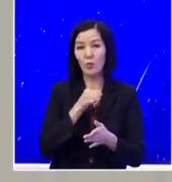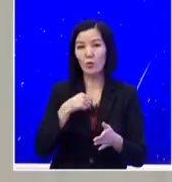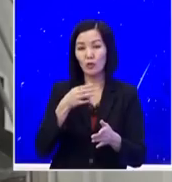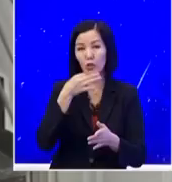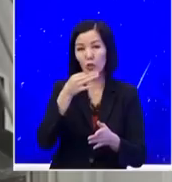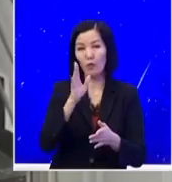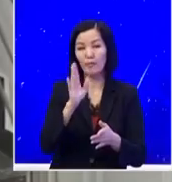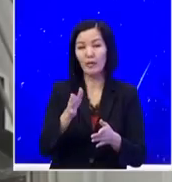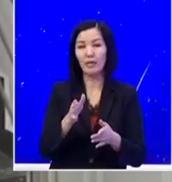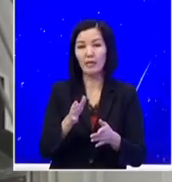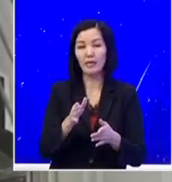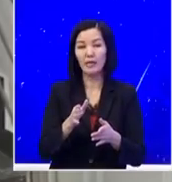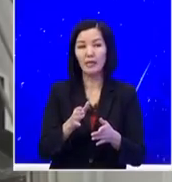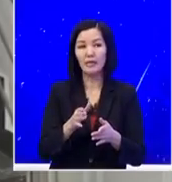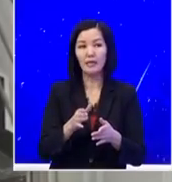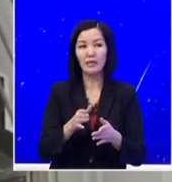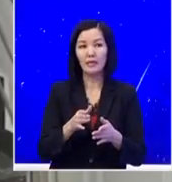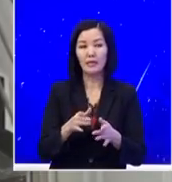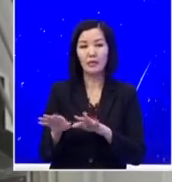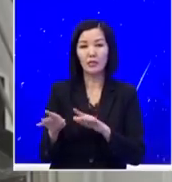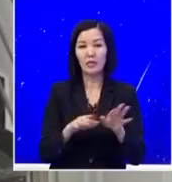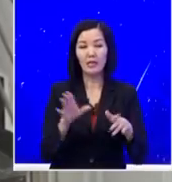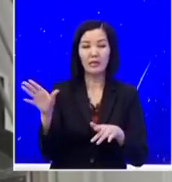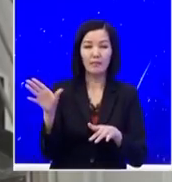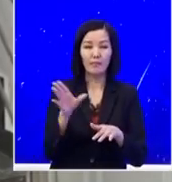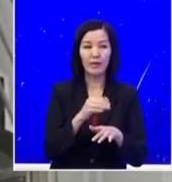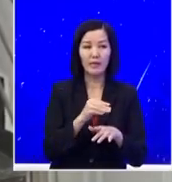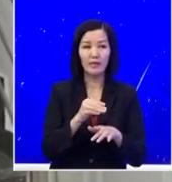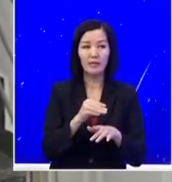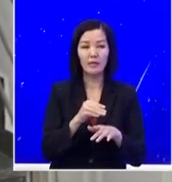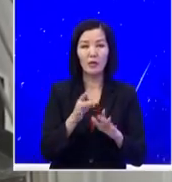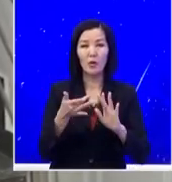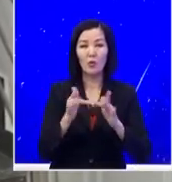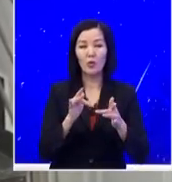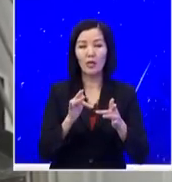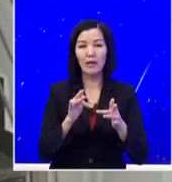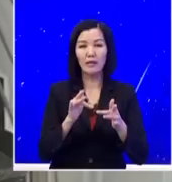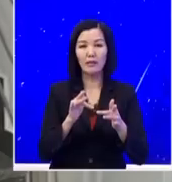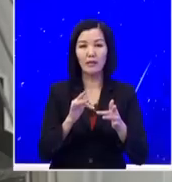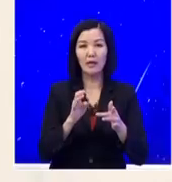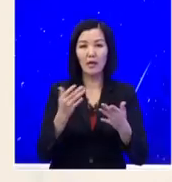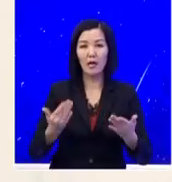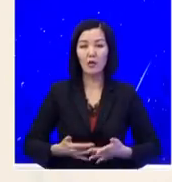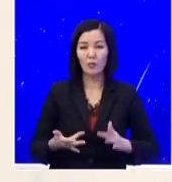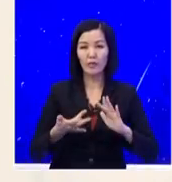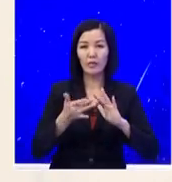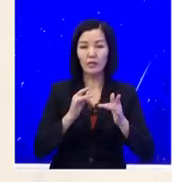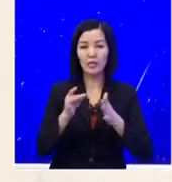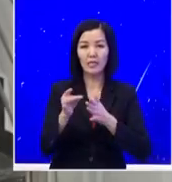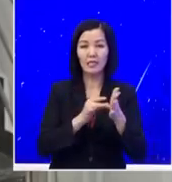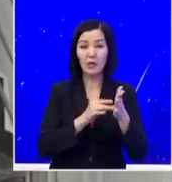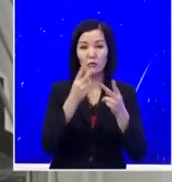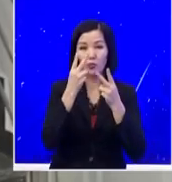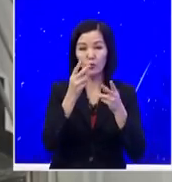жобалық кеңсенің ұсынысы бойынша бұндай іс-шаралардың бәрі онлайн форматта әлеуметтік желіге тікелей трансляция жасау керек